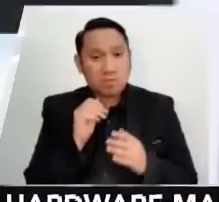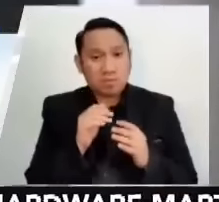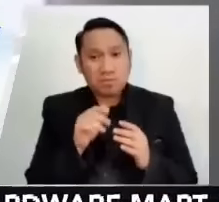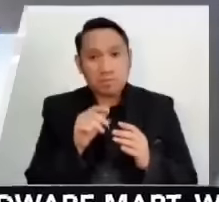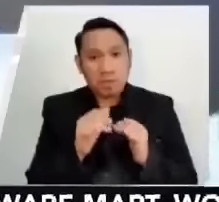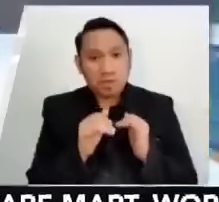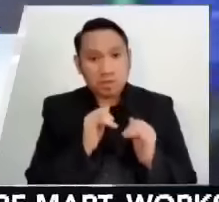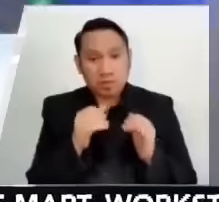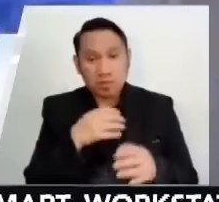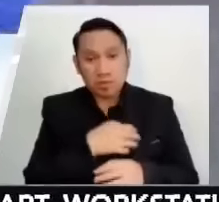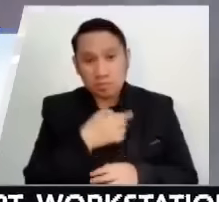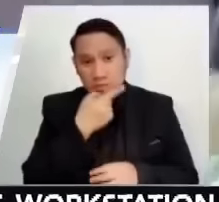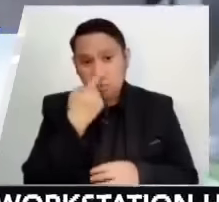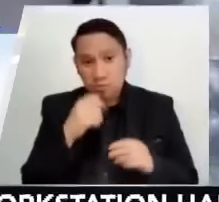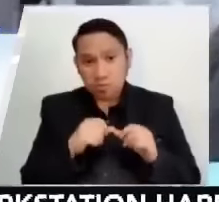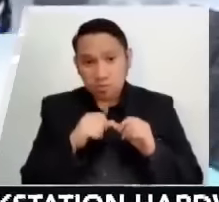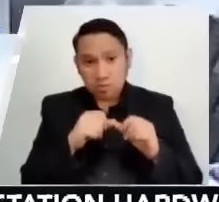ang